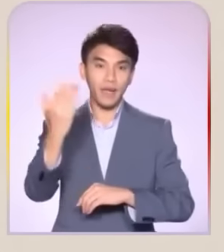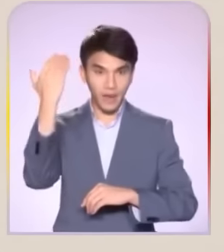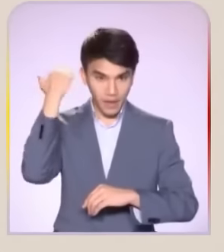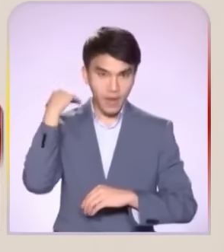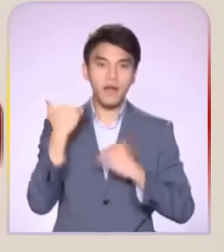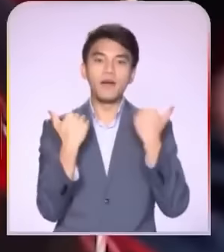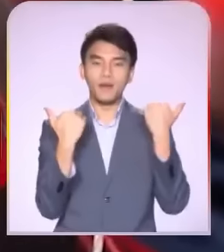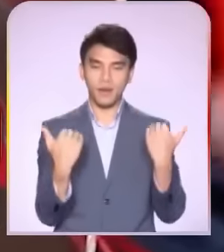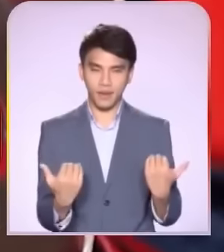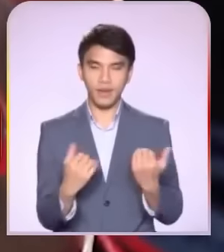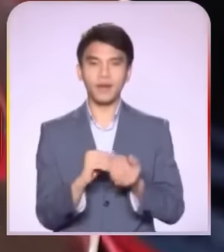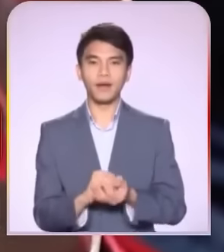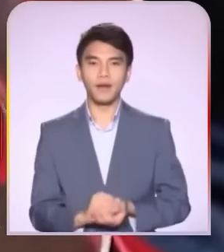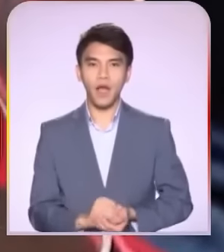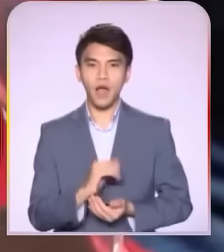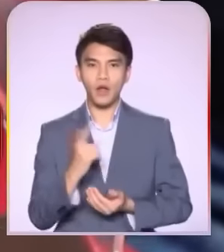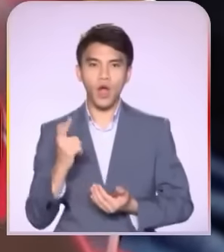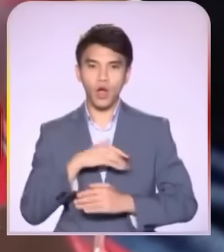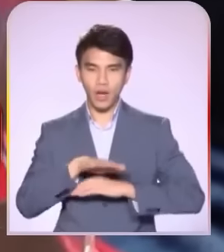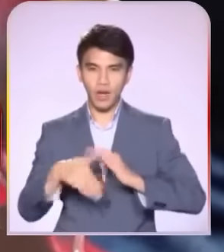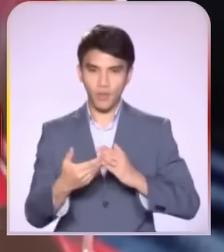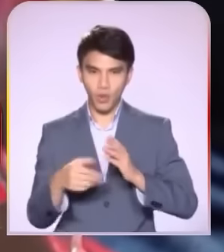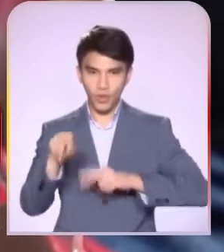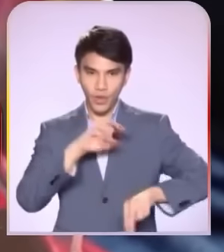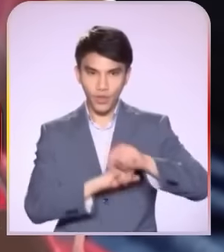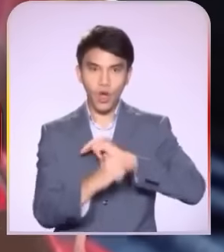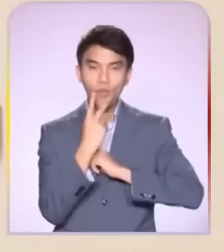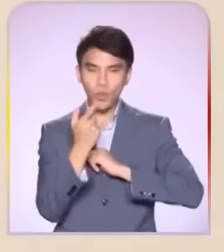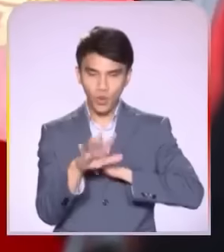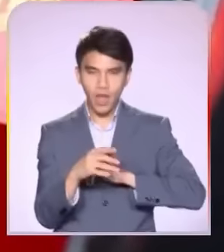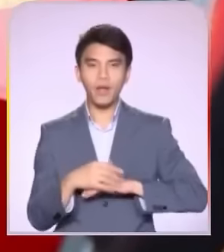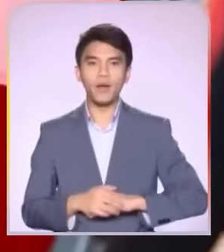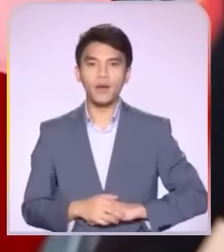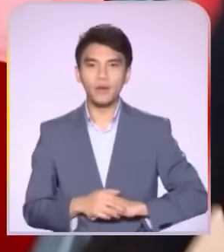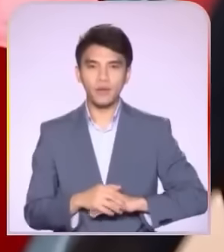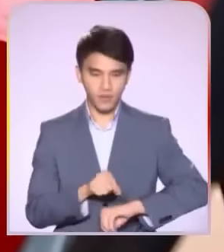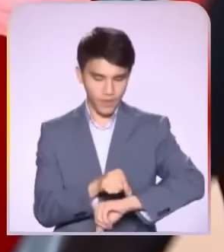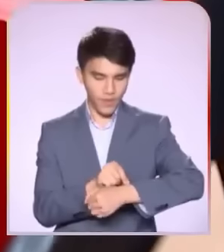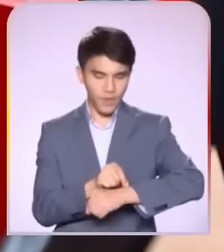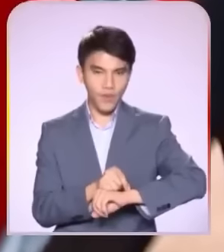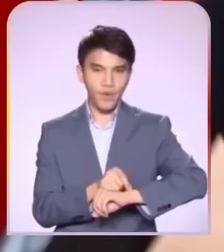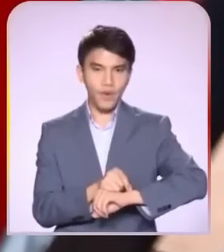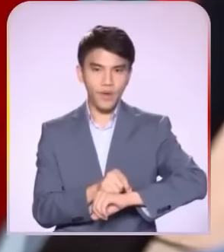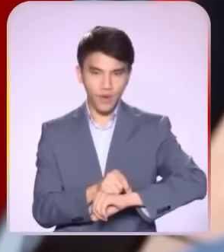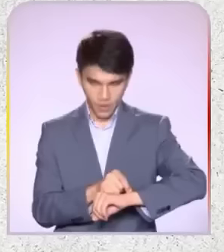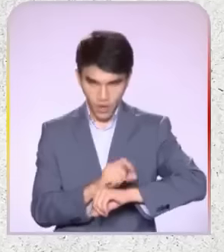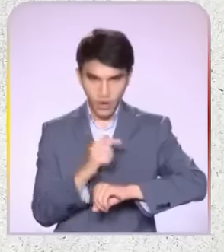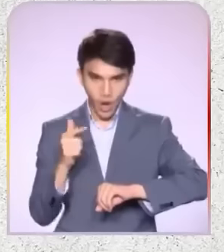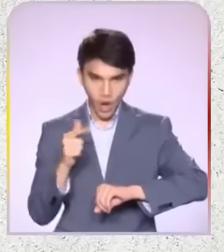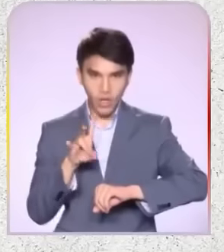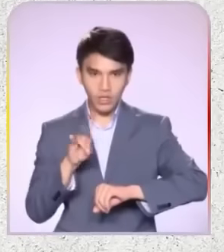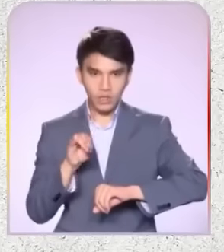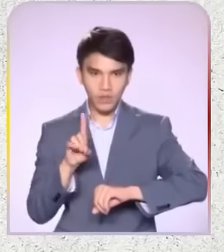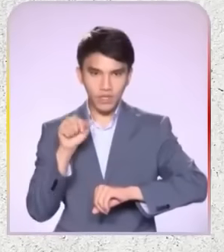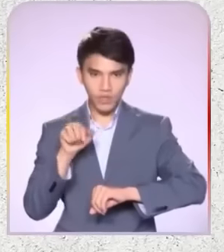โดยวันนี้นะผลตรวจสอบทองคำออกมาแล้วนะครับก็พบว่าลูกปัดในกำไรข้อมือปี่เซี่ยเป็นทองคำ